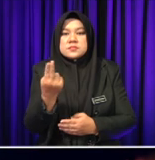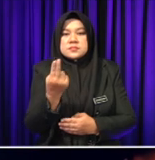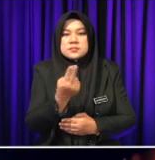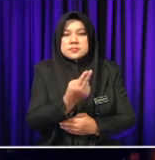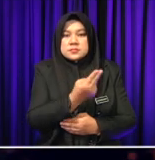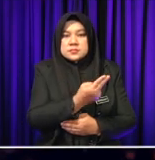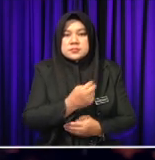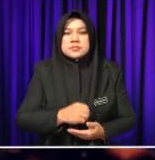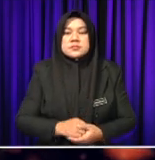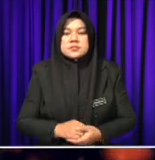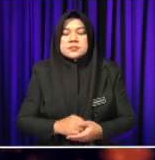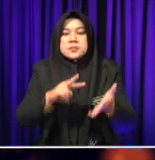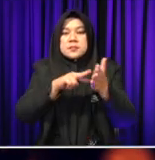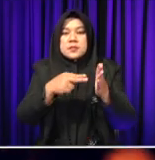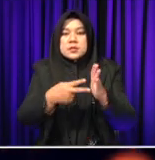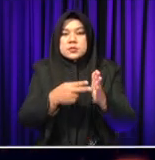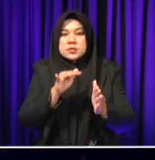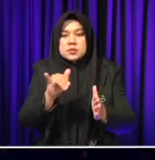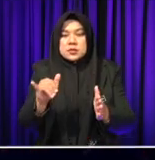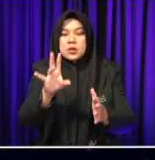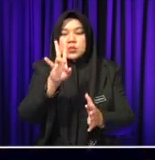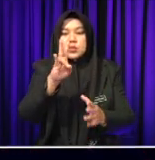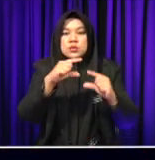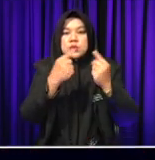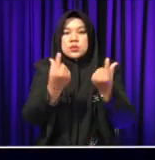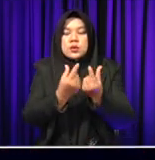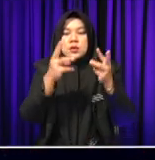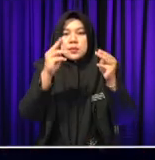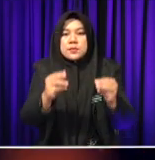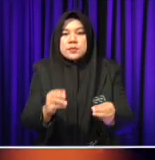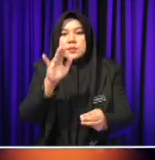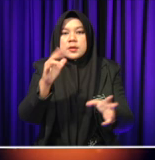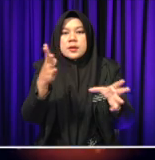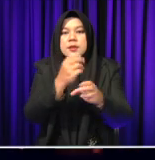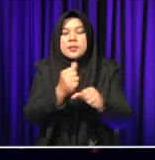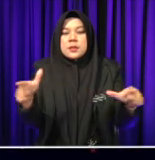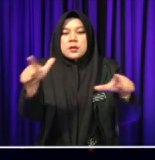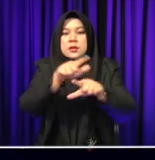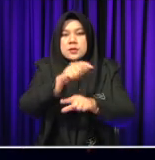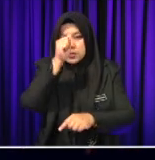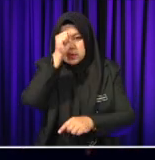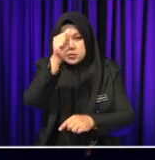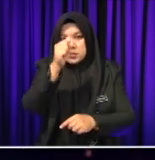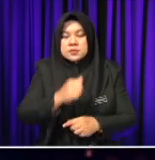Fatin yang bermaksud Tujuh golongan manusia yang mendapat naungan Allah